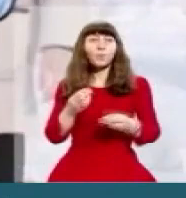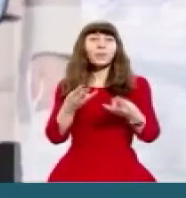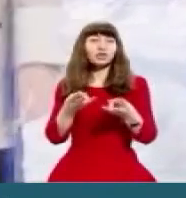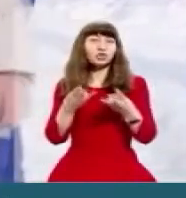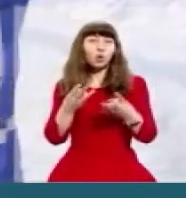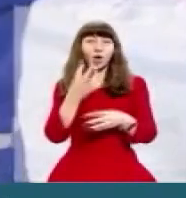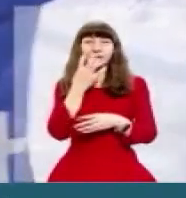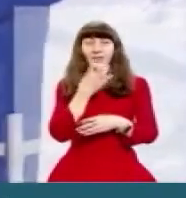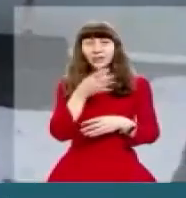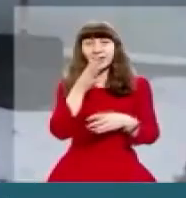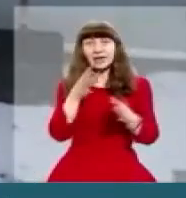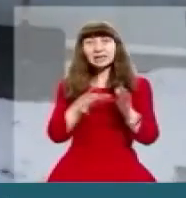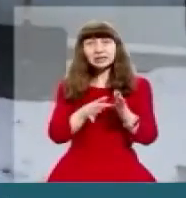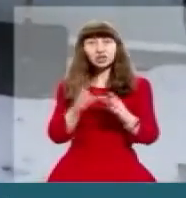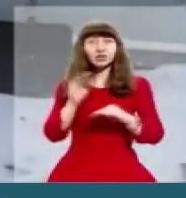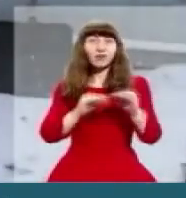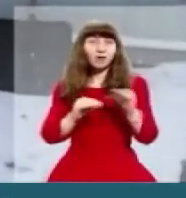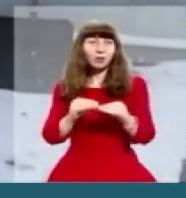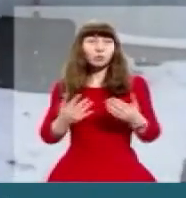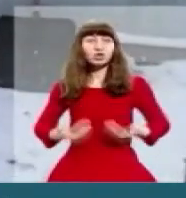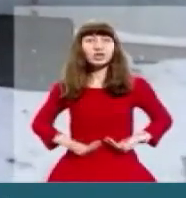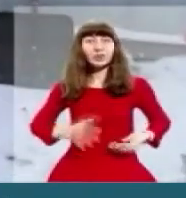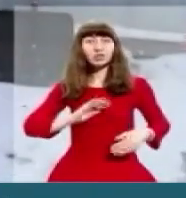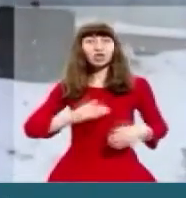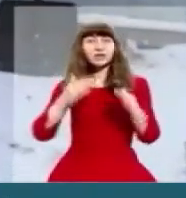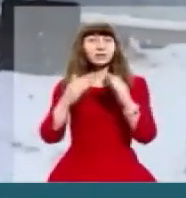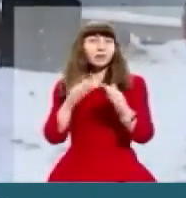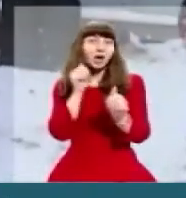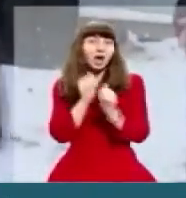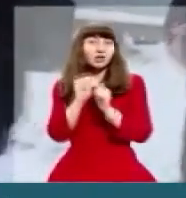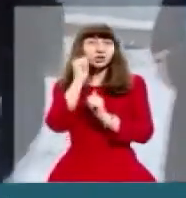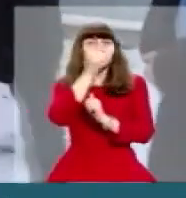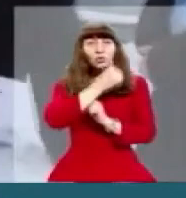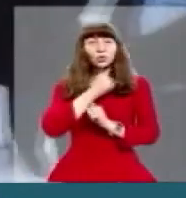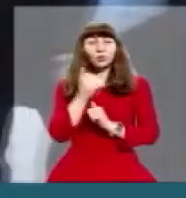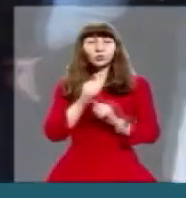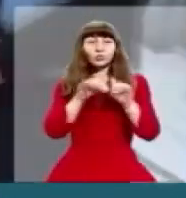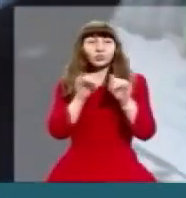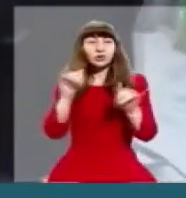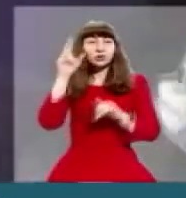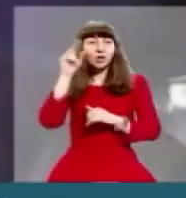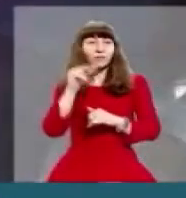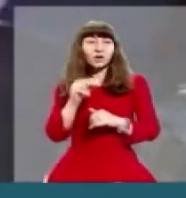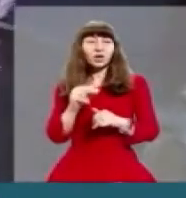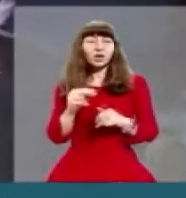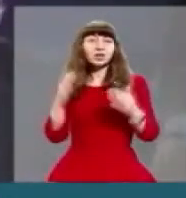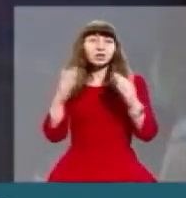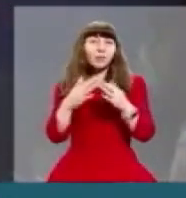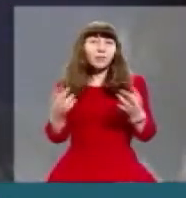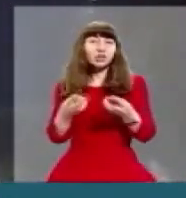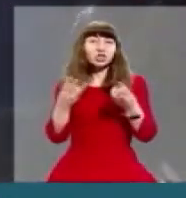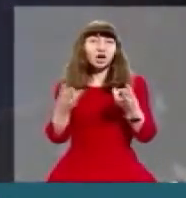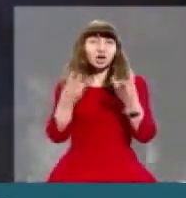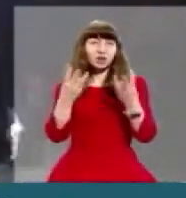отопления и электричества жителями частного сектора. Ежегодно с началом отопительного сезона увеличивается количество бытовых пожаров в